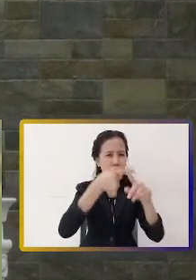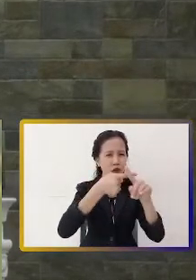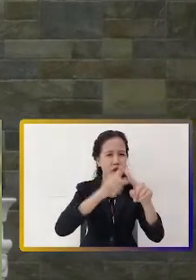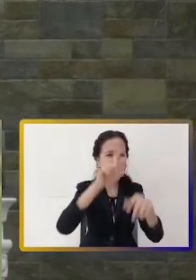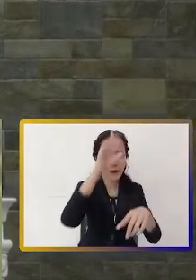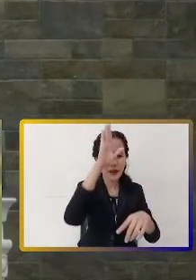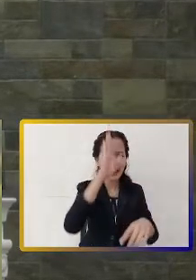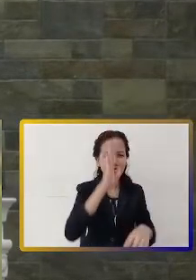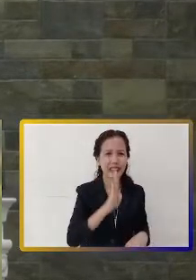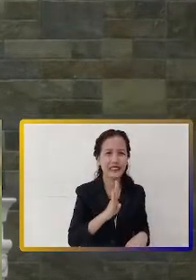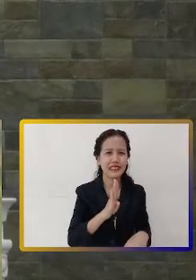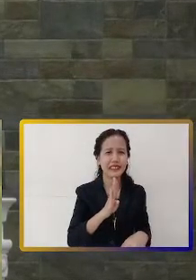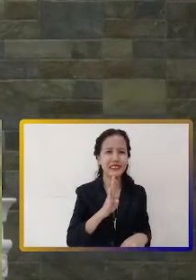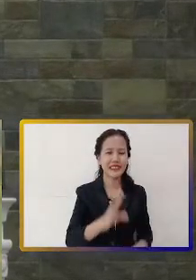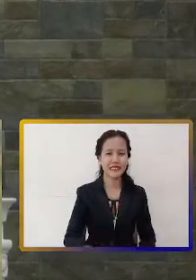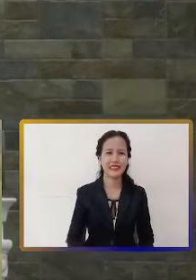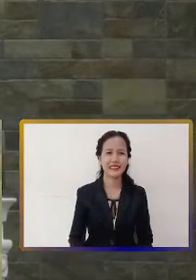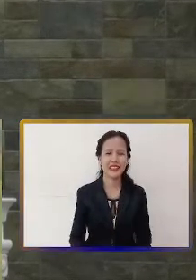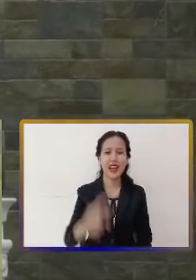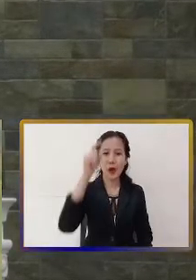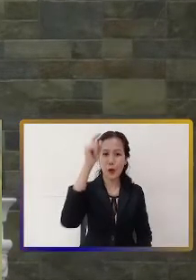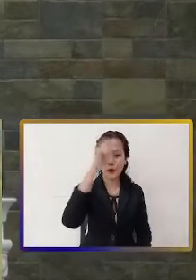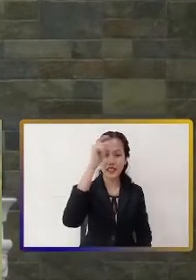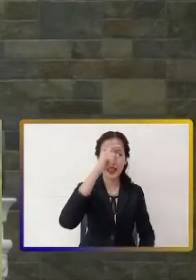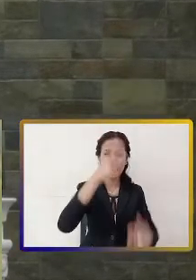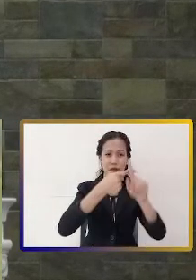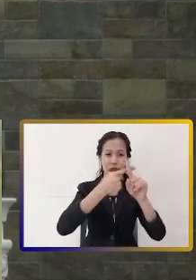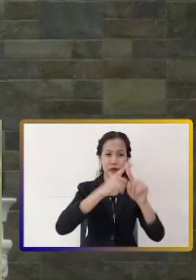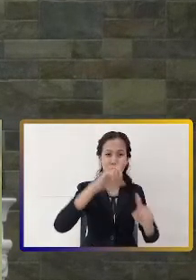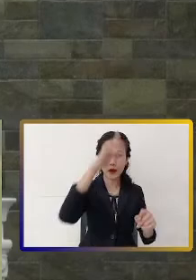Did you get that? Wisdom from above.